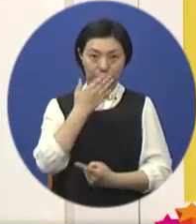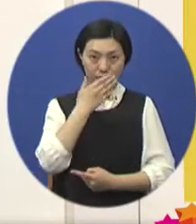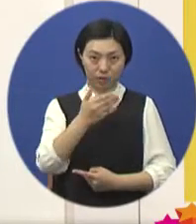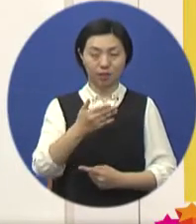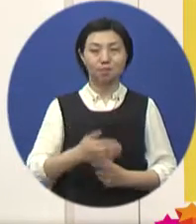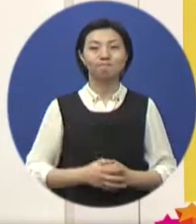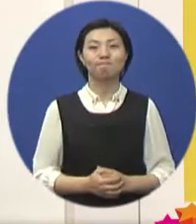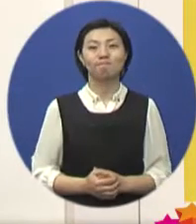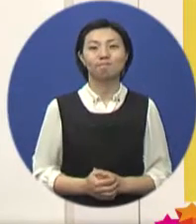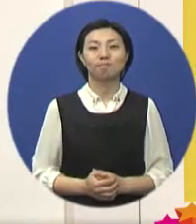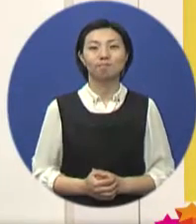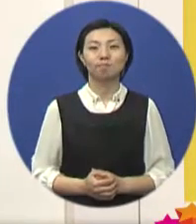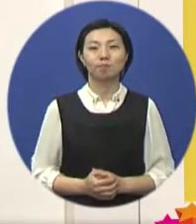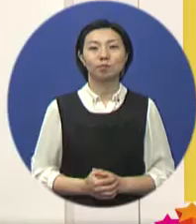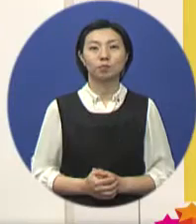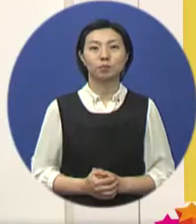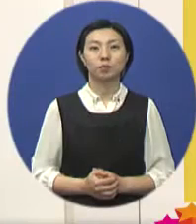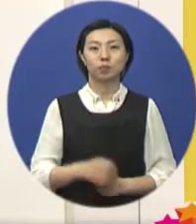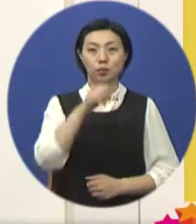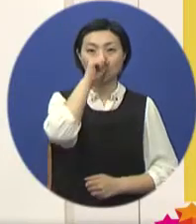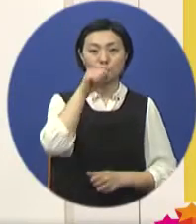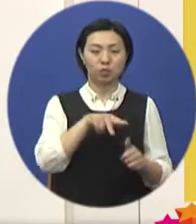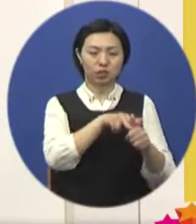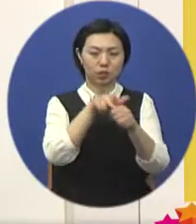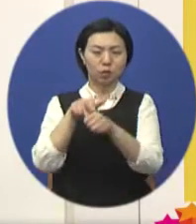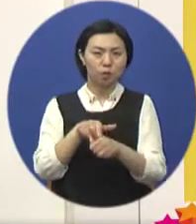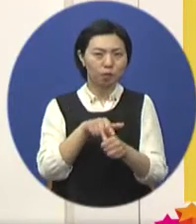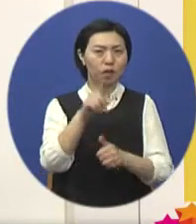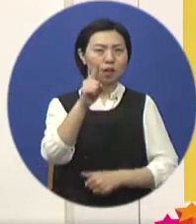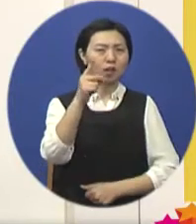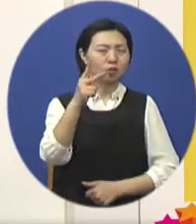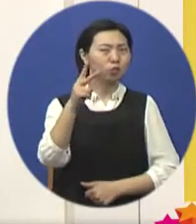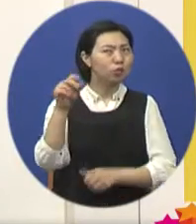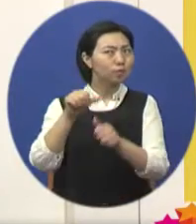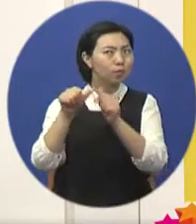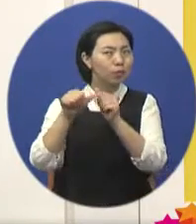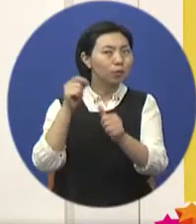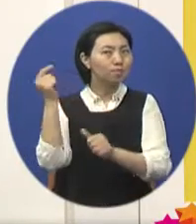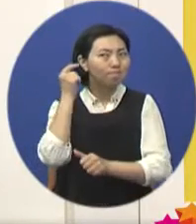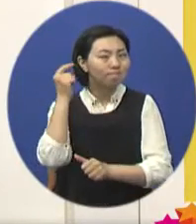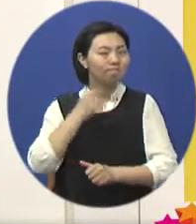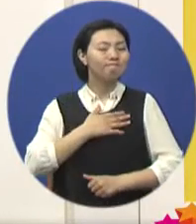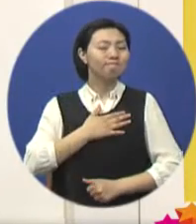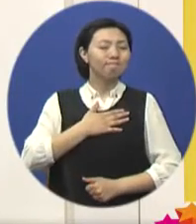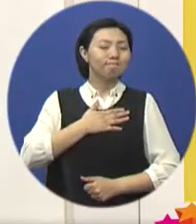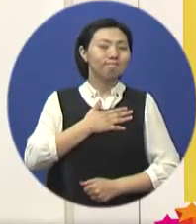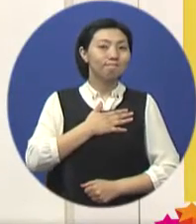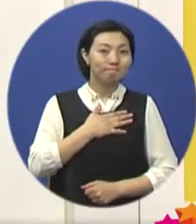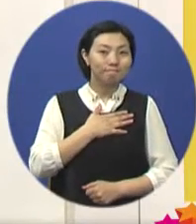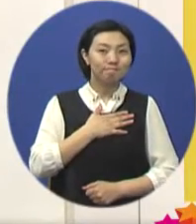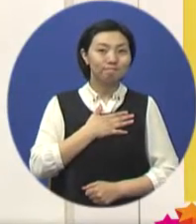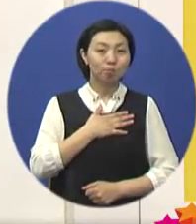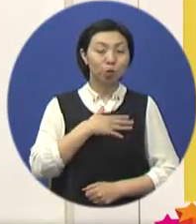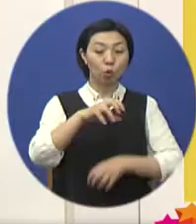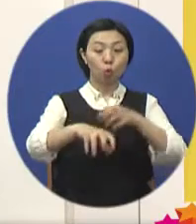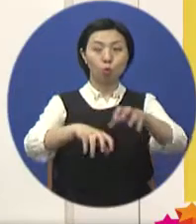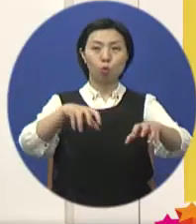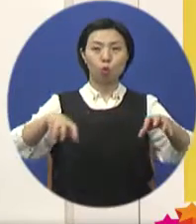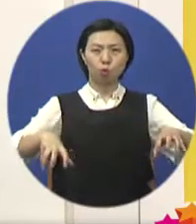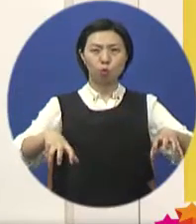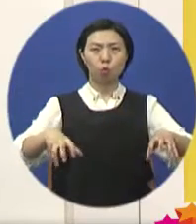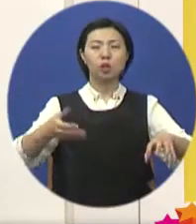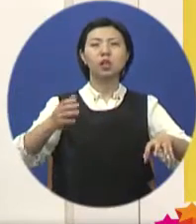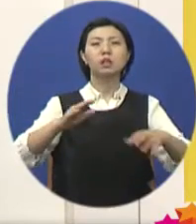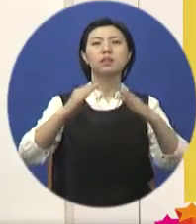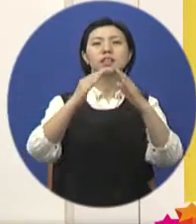합니다. 그래요. 이렇게 좋은 소식이 하나 둘 들리니까 너무너무 기분이 좋고요. 네. 아직도 곳곳마다